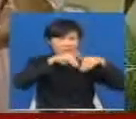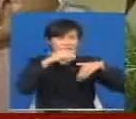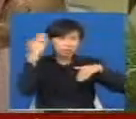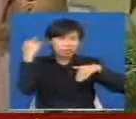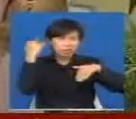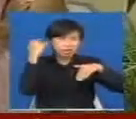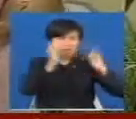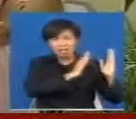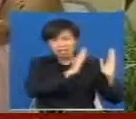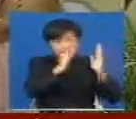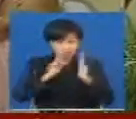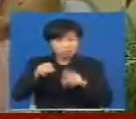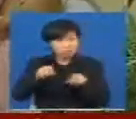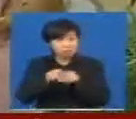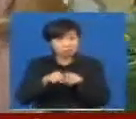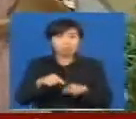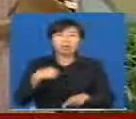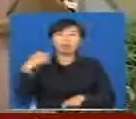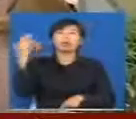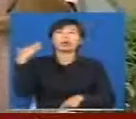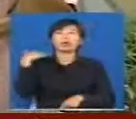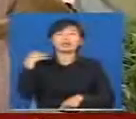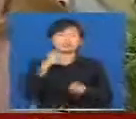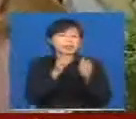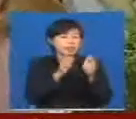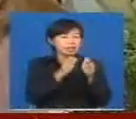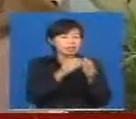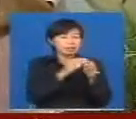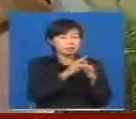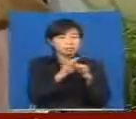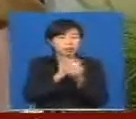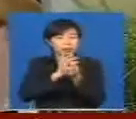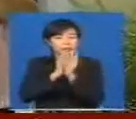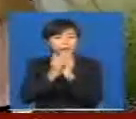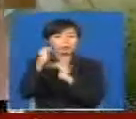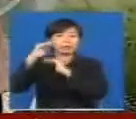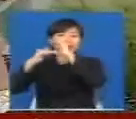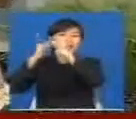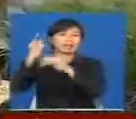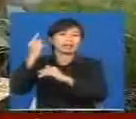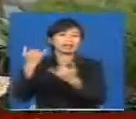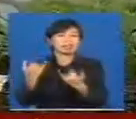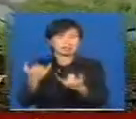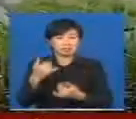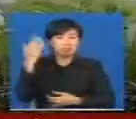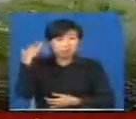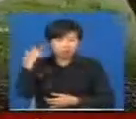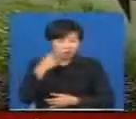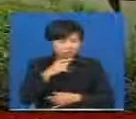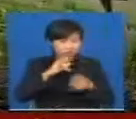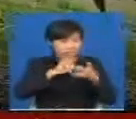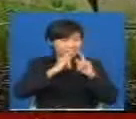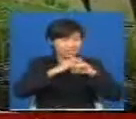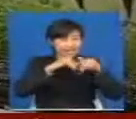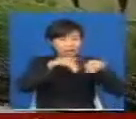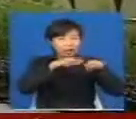อันนี้มันพัฒนาไปจากอน ุต่อ เพิ่มเติม เพิ่มเติมใช่ไหมฮะ อนุเราเพิ่งสะบักสะบอมมาจากน้ำอันนี้มาคิดอีกนะว่าจะทำยังไ